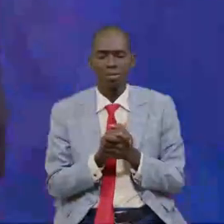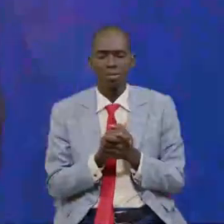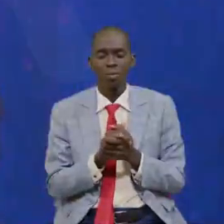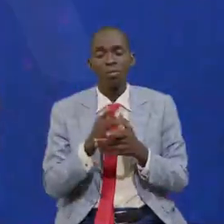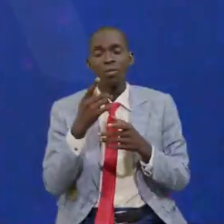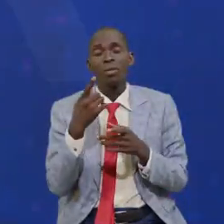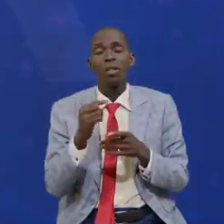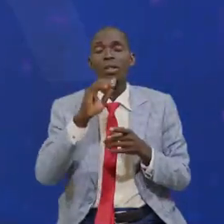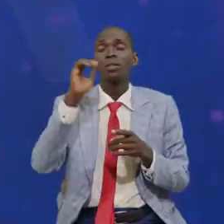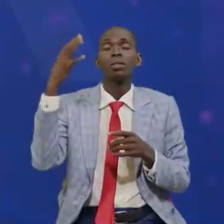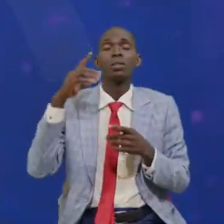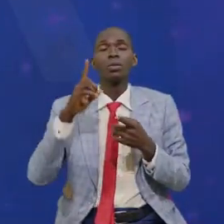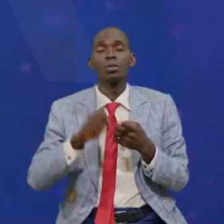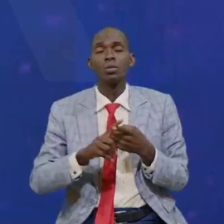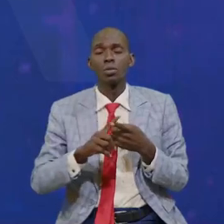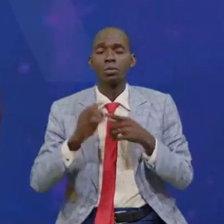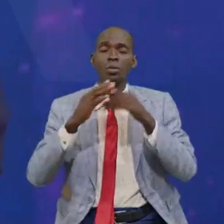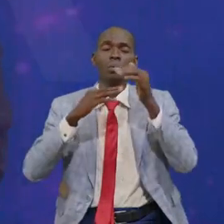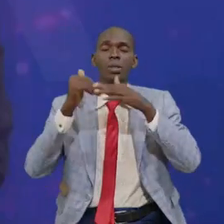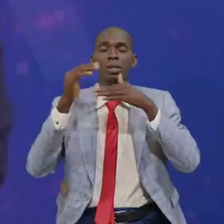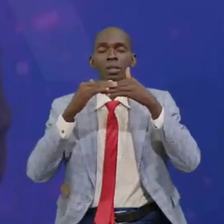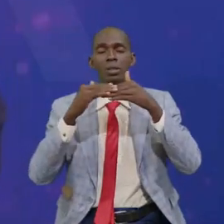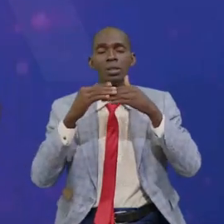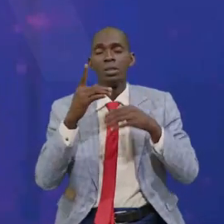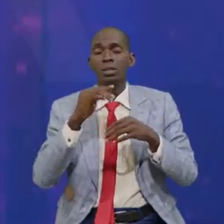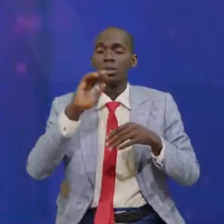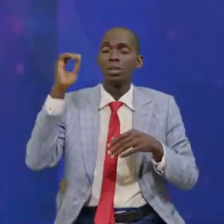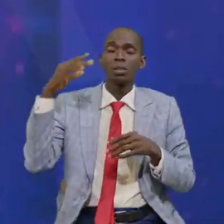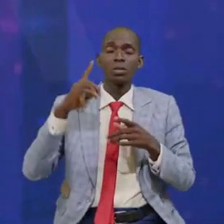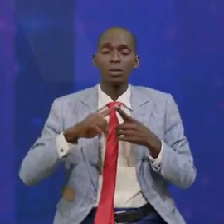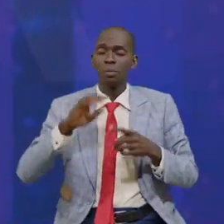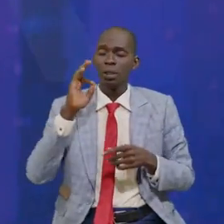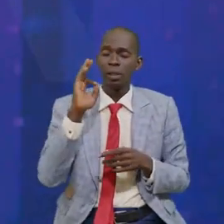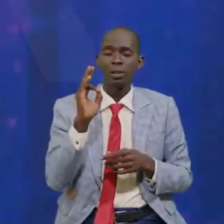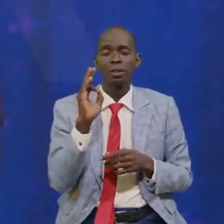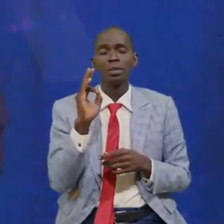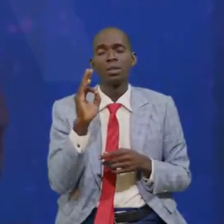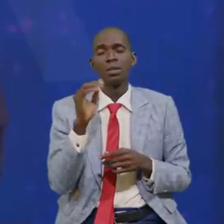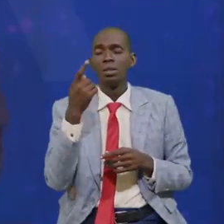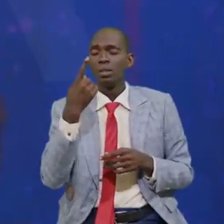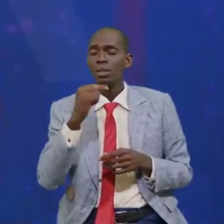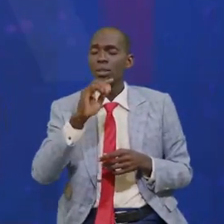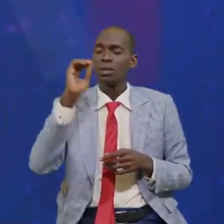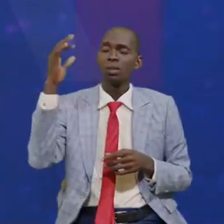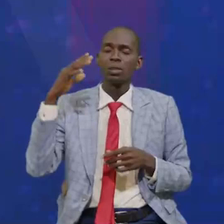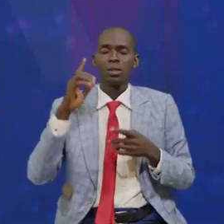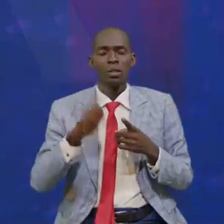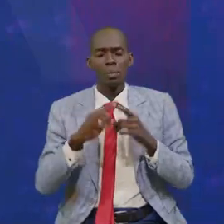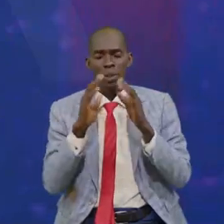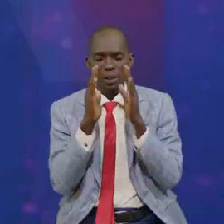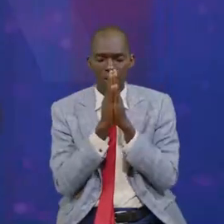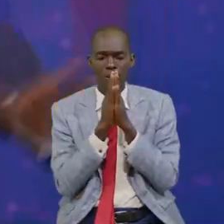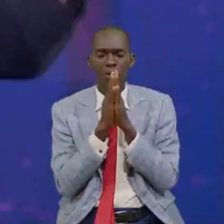la grâce de bâtir, la grâce pour prêcher, la grâce pour